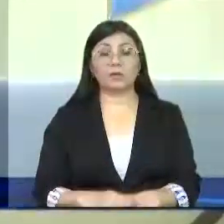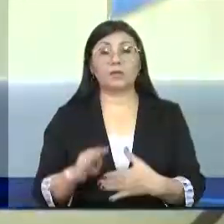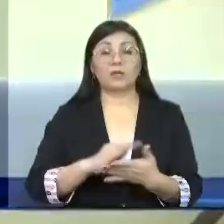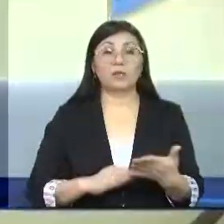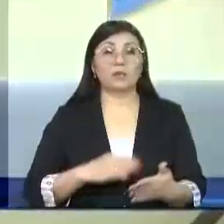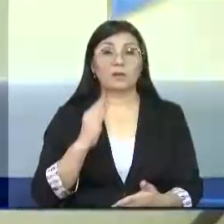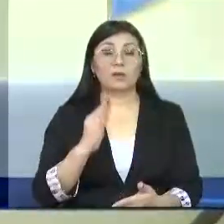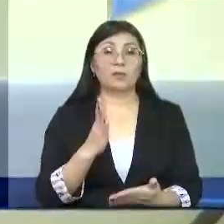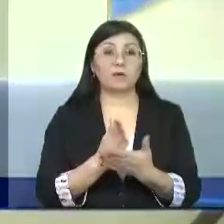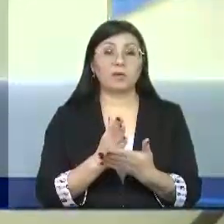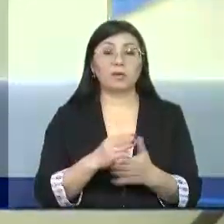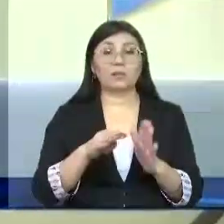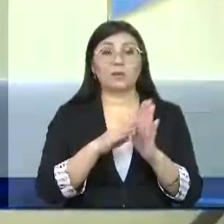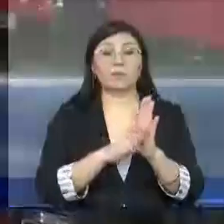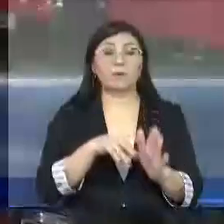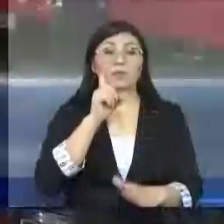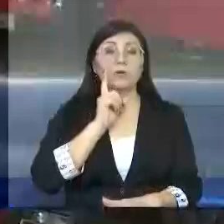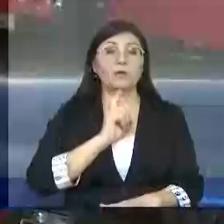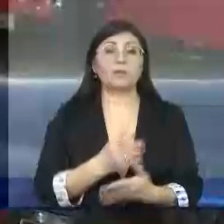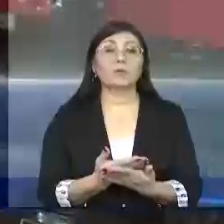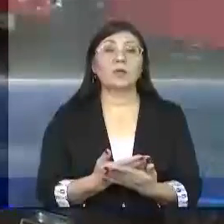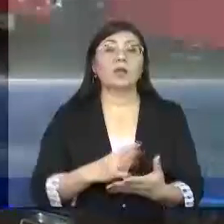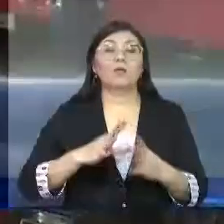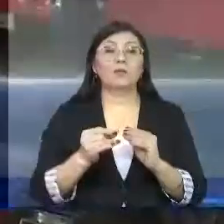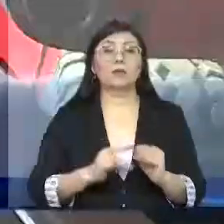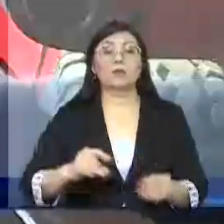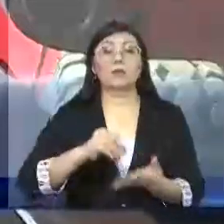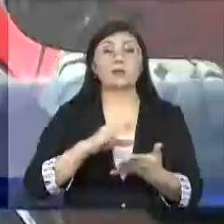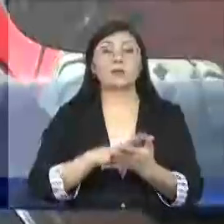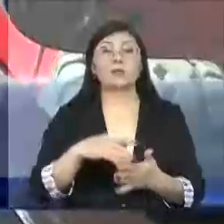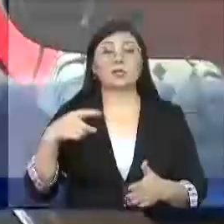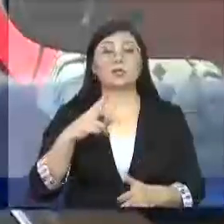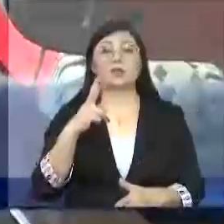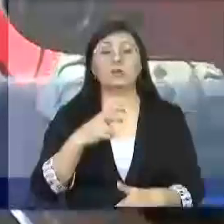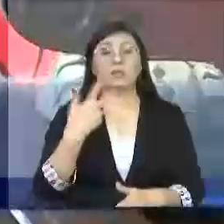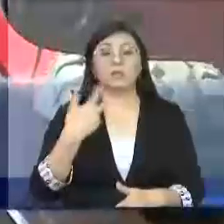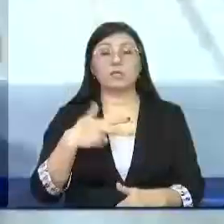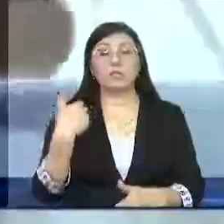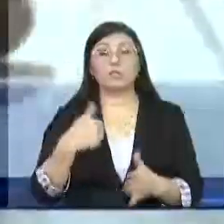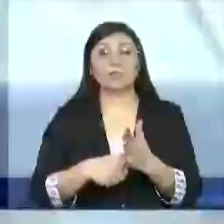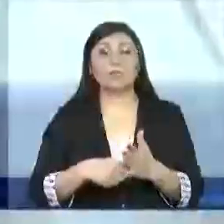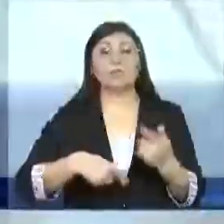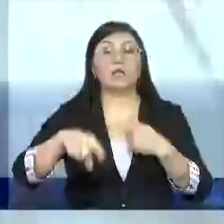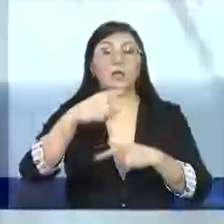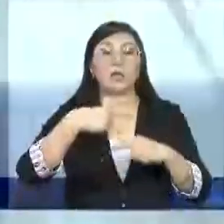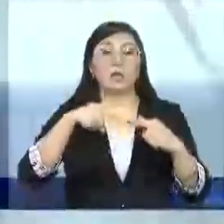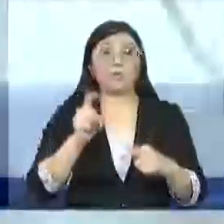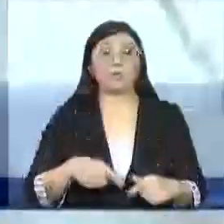имеются, программа действительно эффективна. Отметив, всего по району зарегистрировано 1336 субъектов малого и среднего